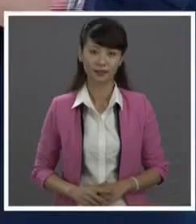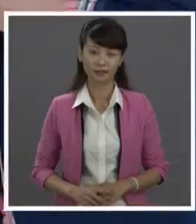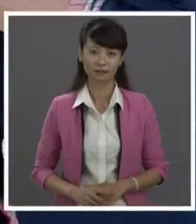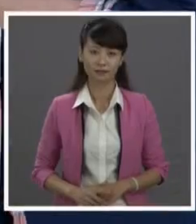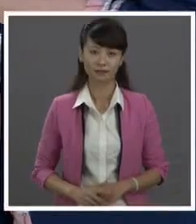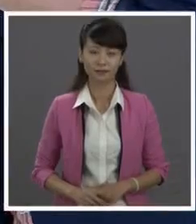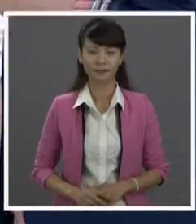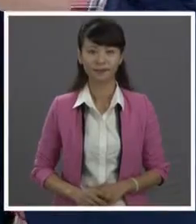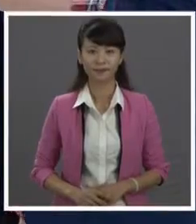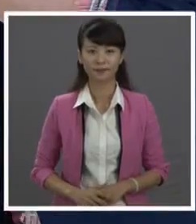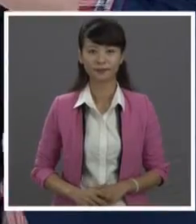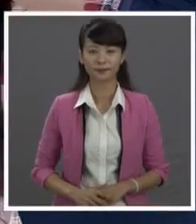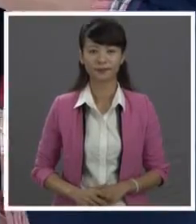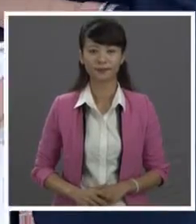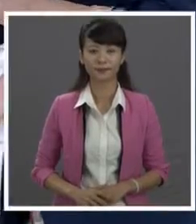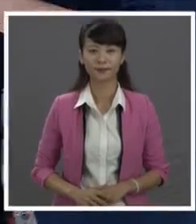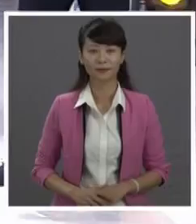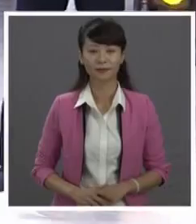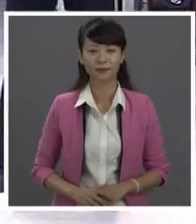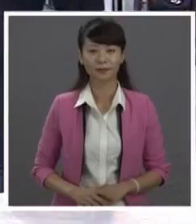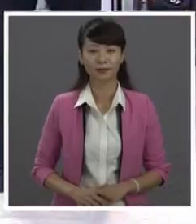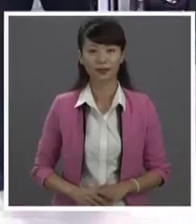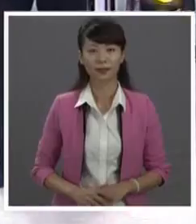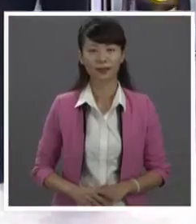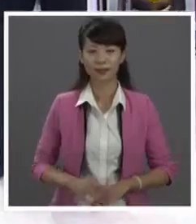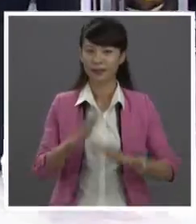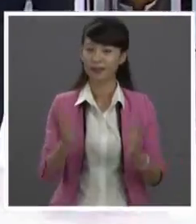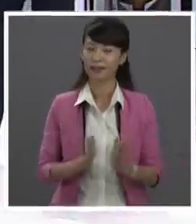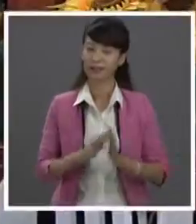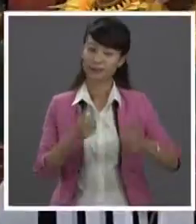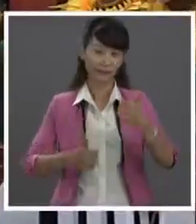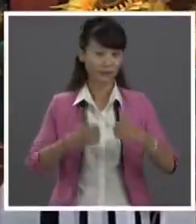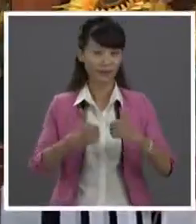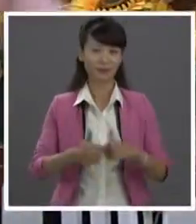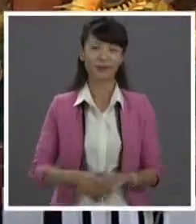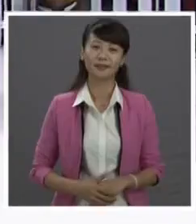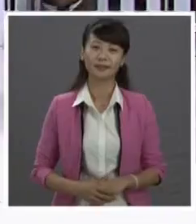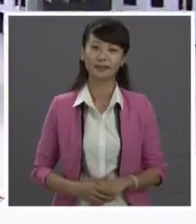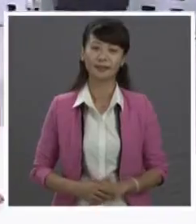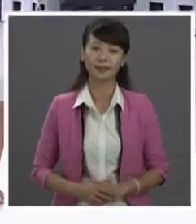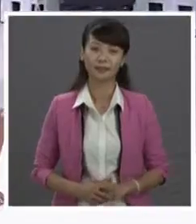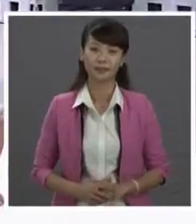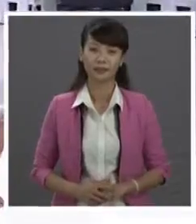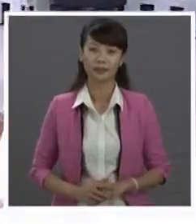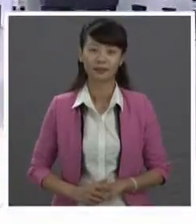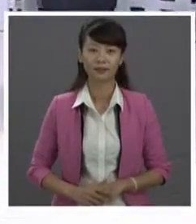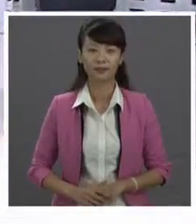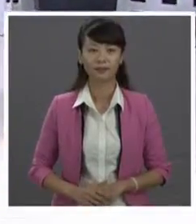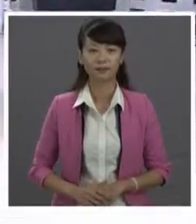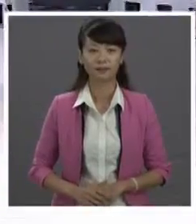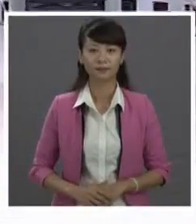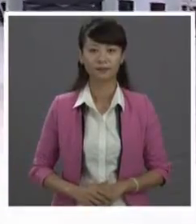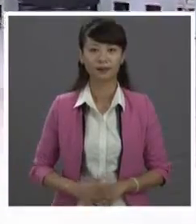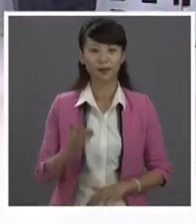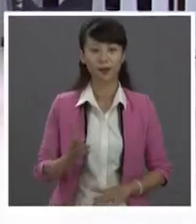穿上衣服吗？ 你要先指导一下， 你先跳， 先让他展示一下。 哎呦哇塞，